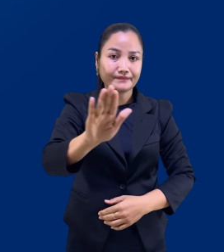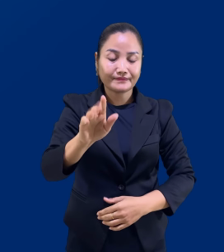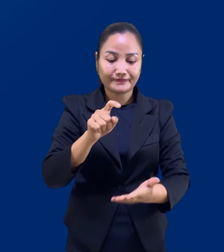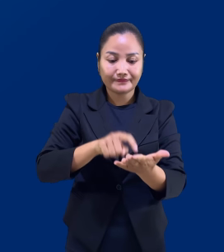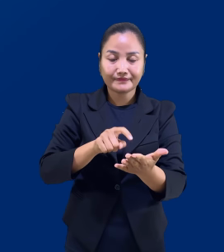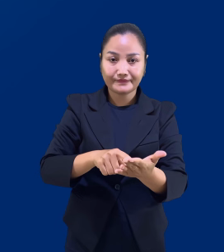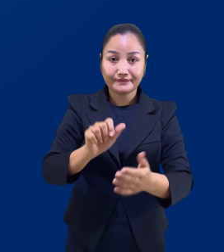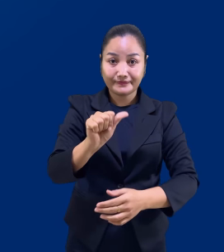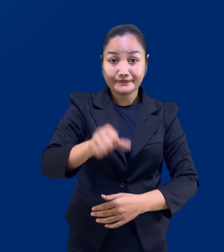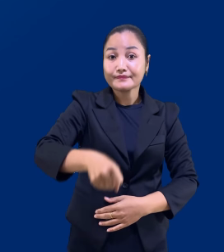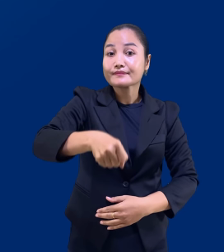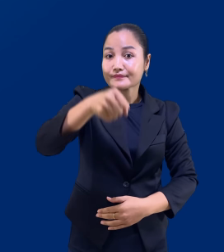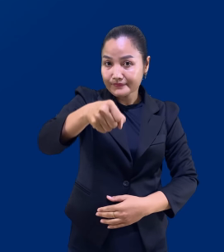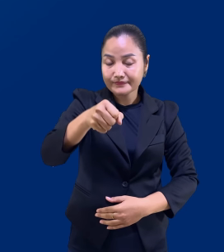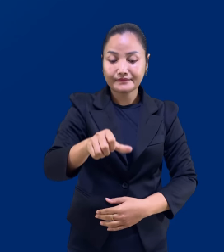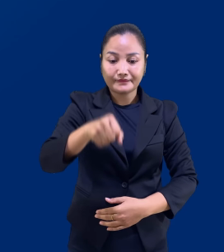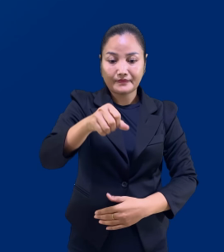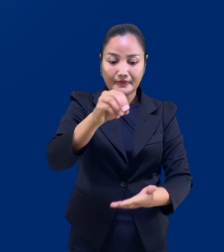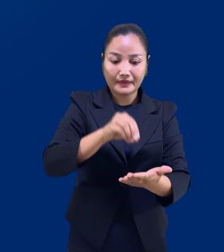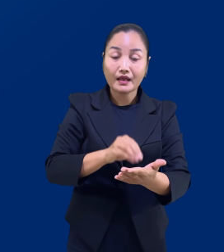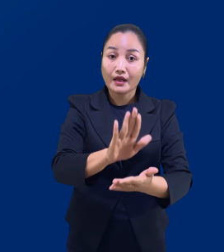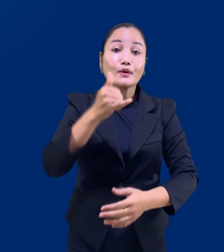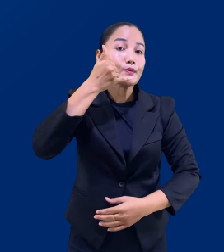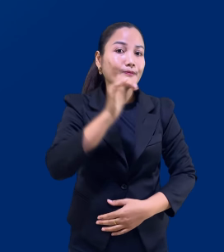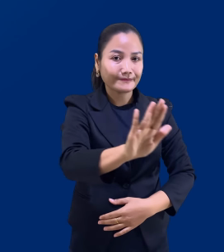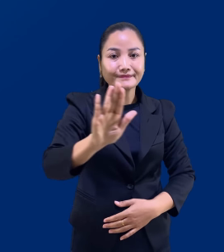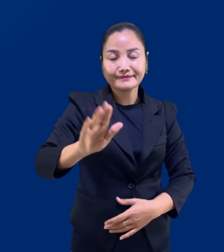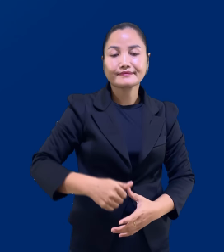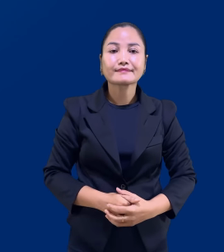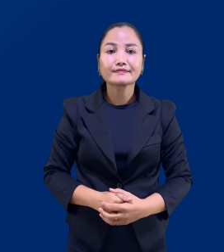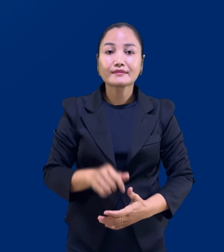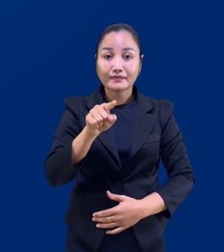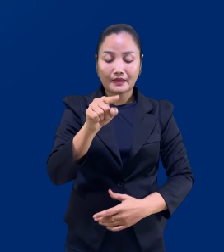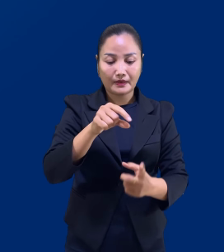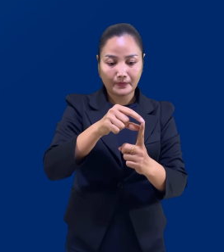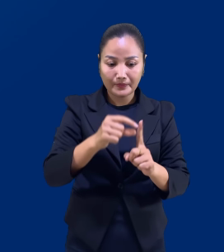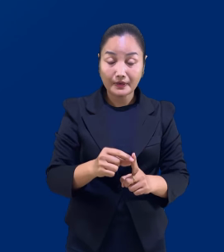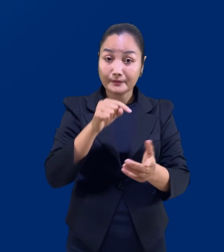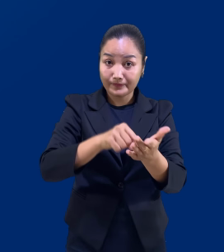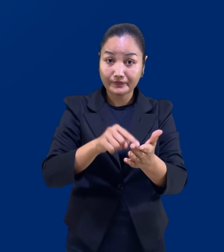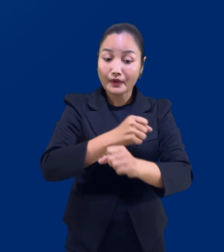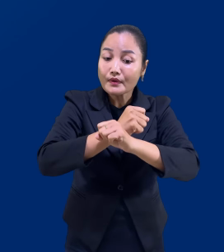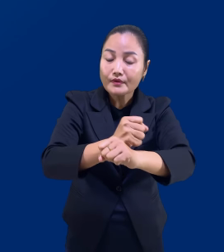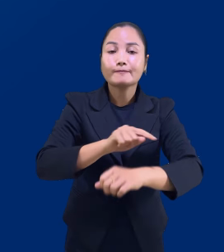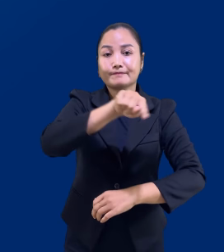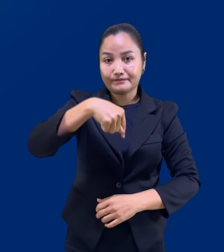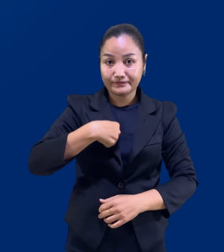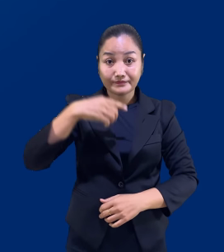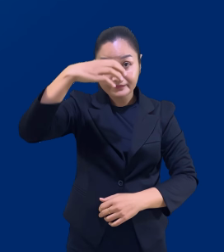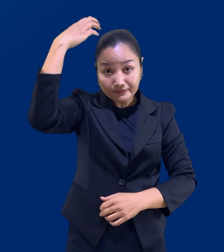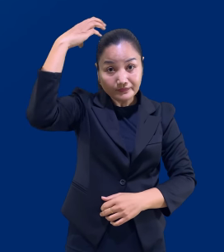ទូរស័ព្ទដៃរបស់អ្នកដោយចូលទៅកាន់ Play Store ឬ App Store ដែលនៅលើទូរស័ព្ទដៃរបស់អ្នកវាយពាក្យសុវត្